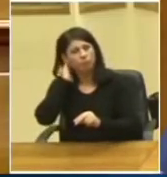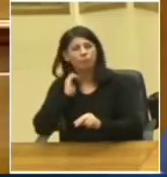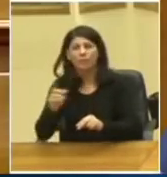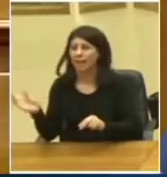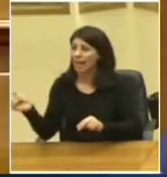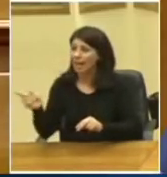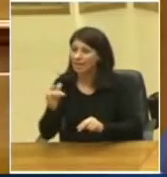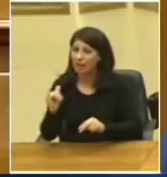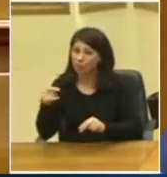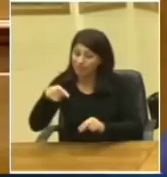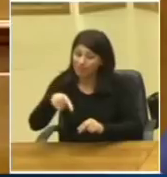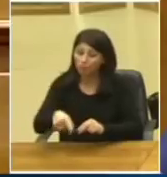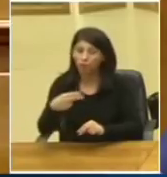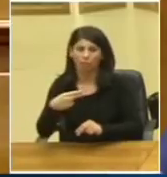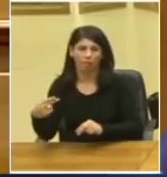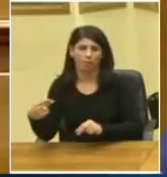αυτό το θέμα